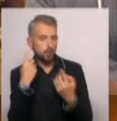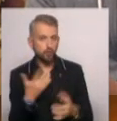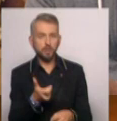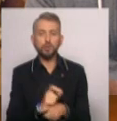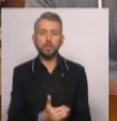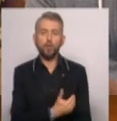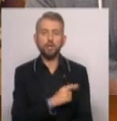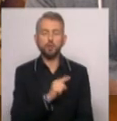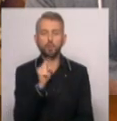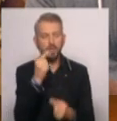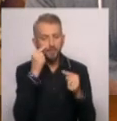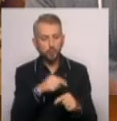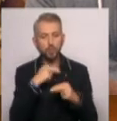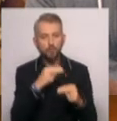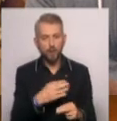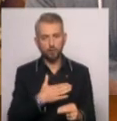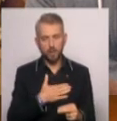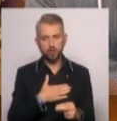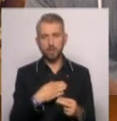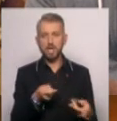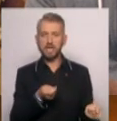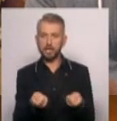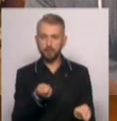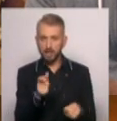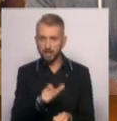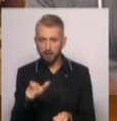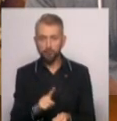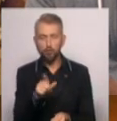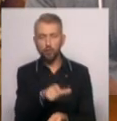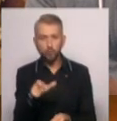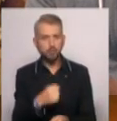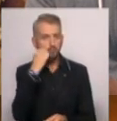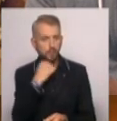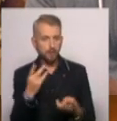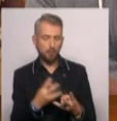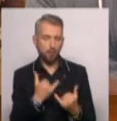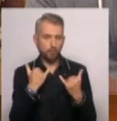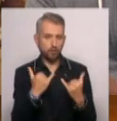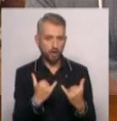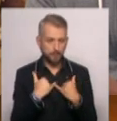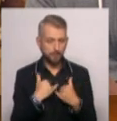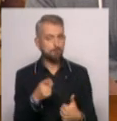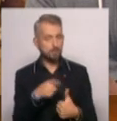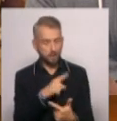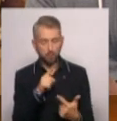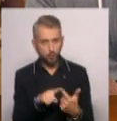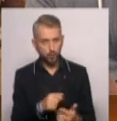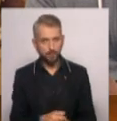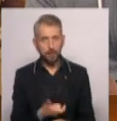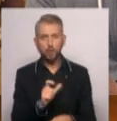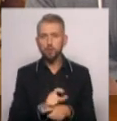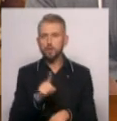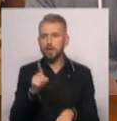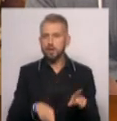щоб ви звернули увагу наших керівників, що людей похилого віку треба поважати. Це перше. По-друге, дуже рідко